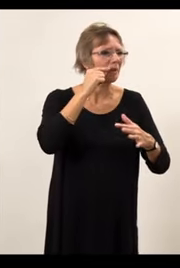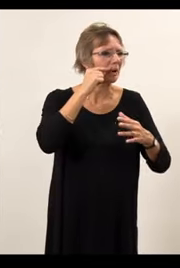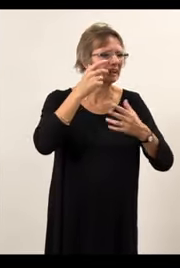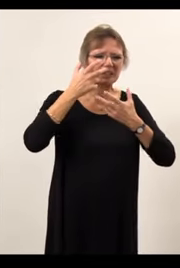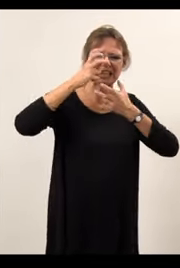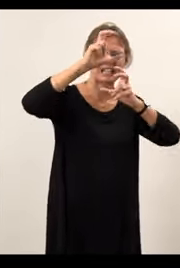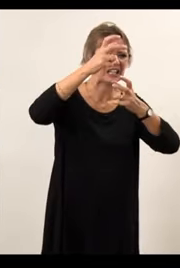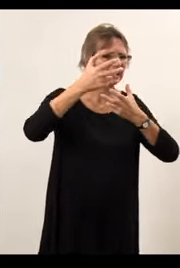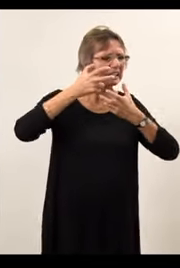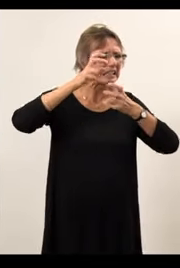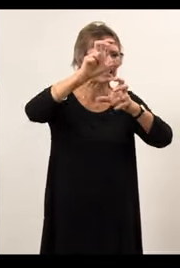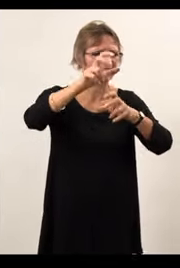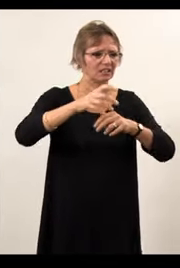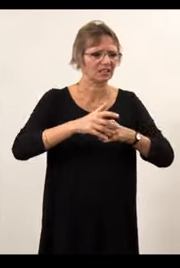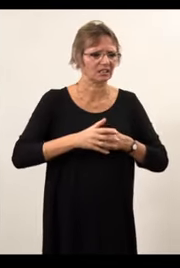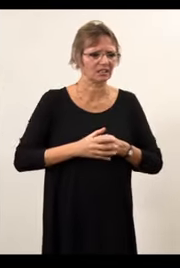qu'il criait.